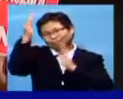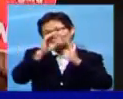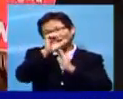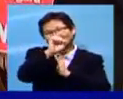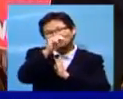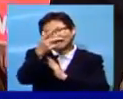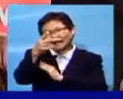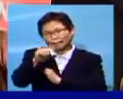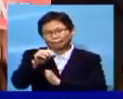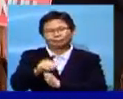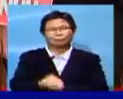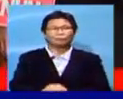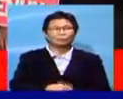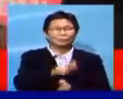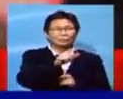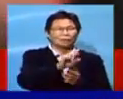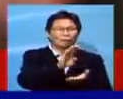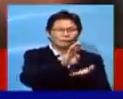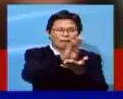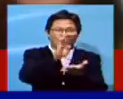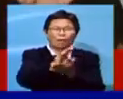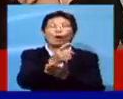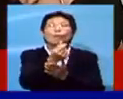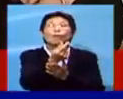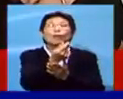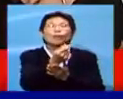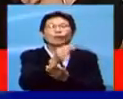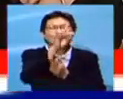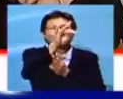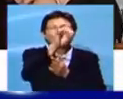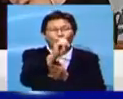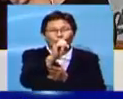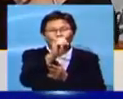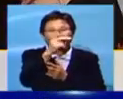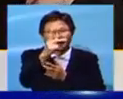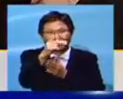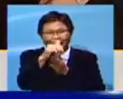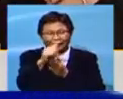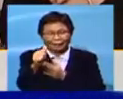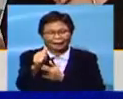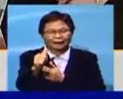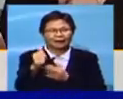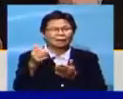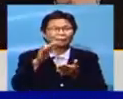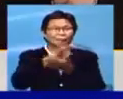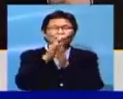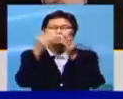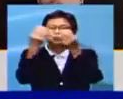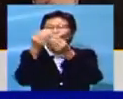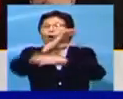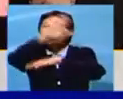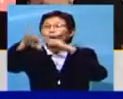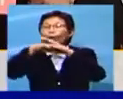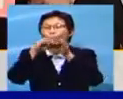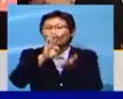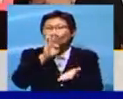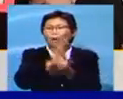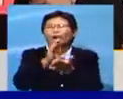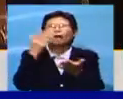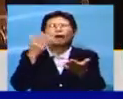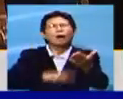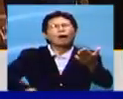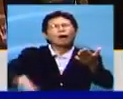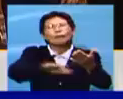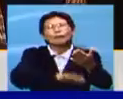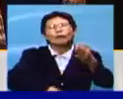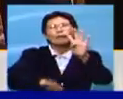SKM setiap satu biasiswa berharga r80,000 menjadikan jumlah keseluruhan beasiswa hampir